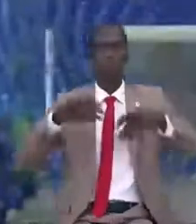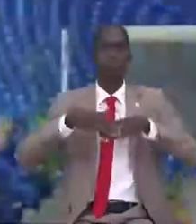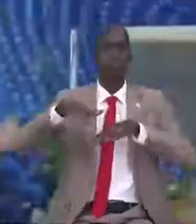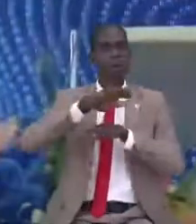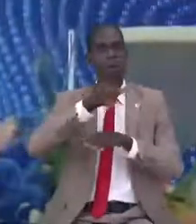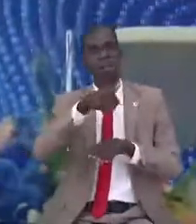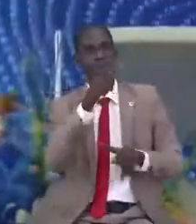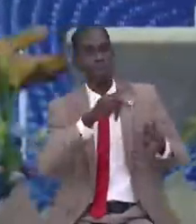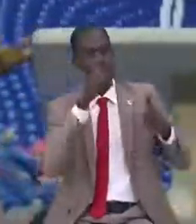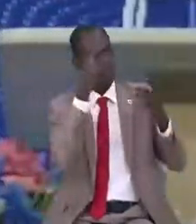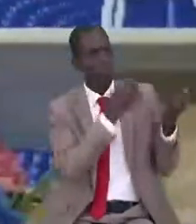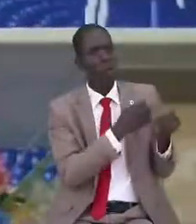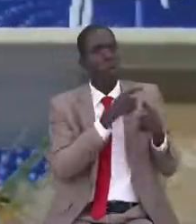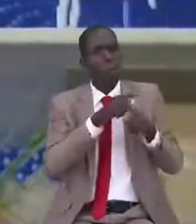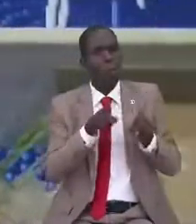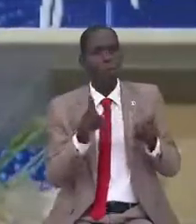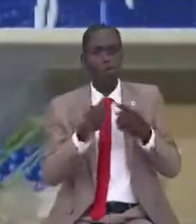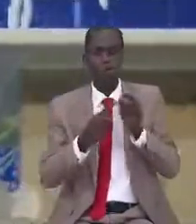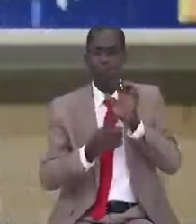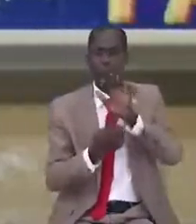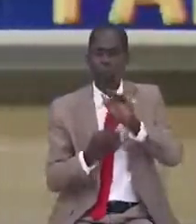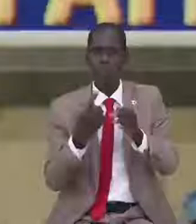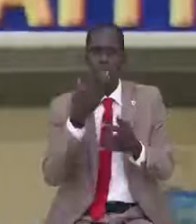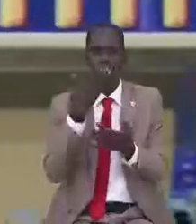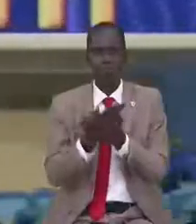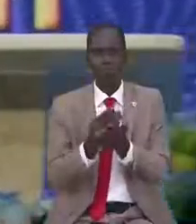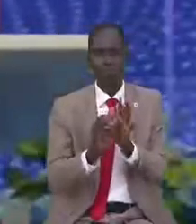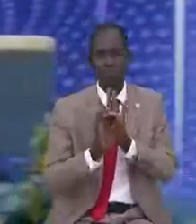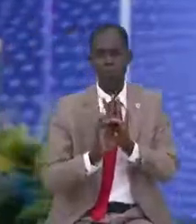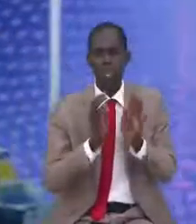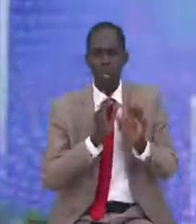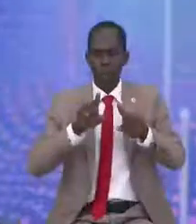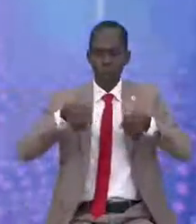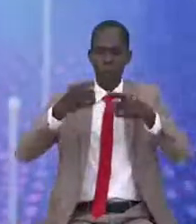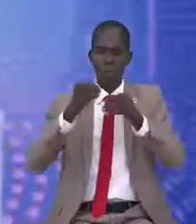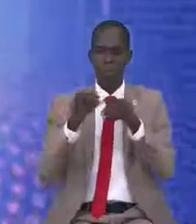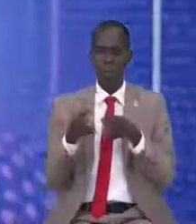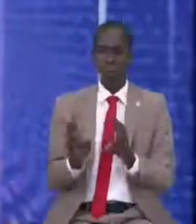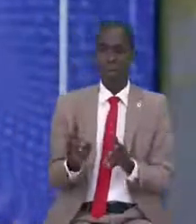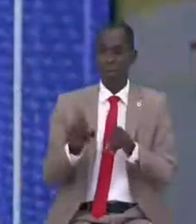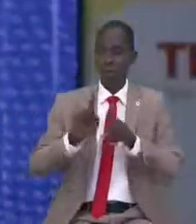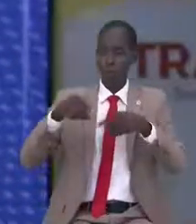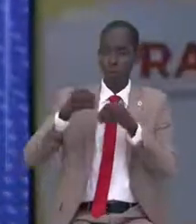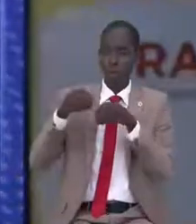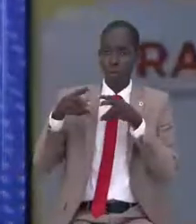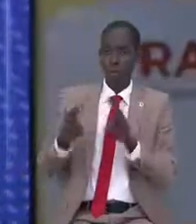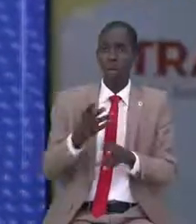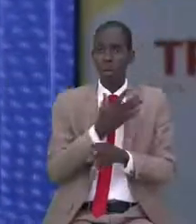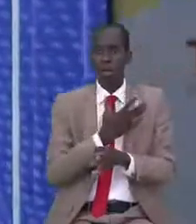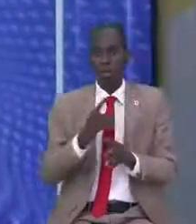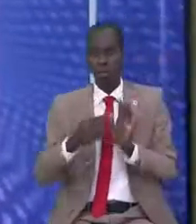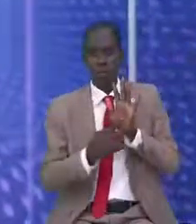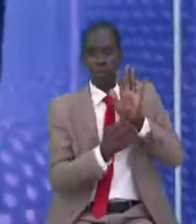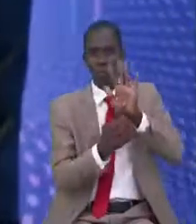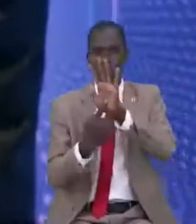le sort des gens. Un dirigeant doit montrer l'exemple et aller dans le chemin et il montre